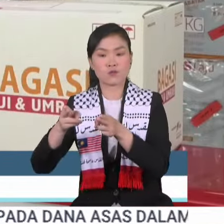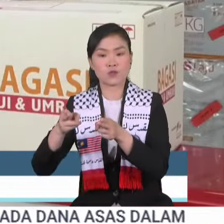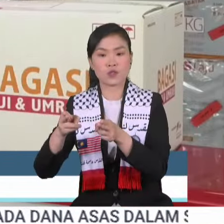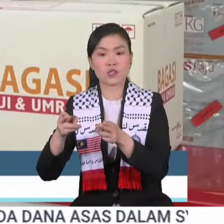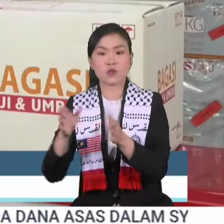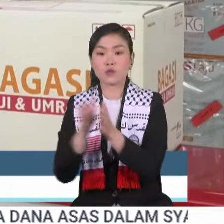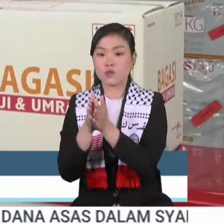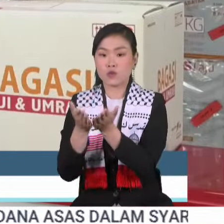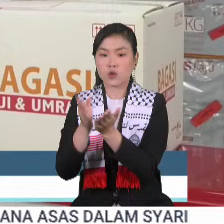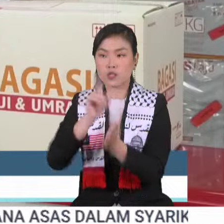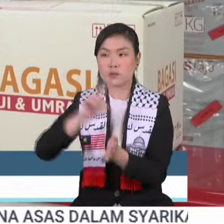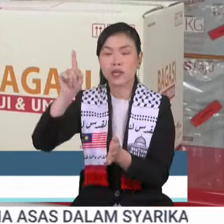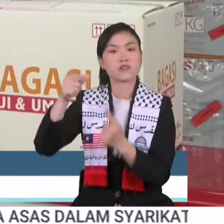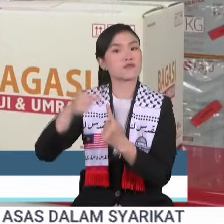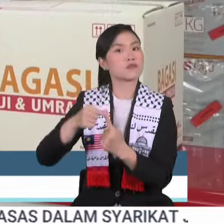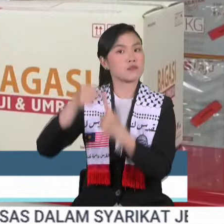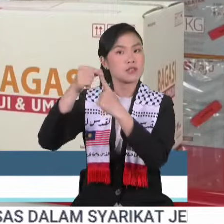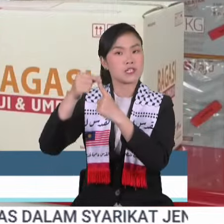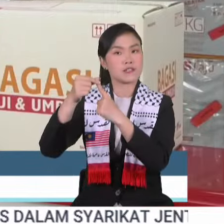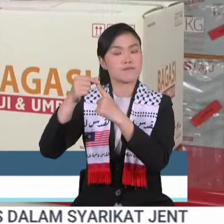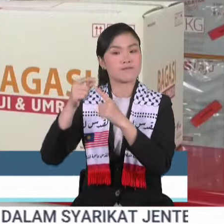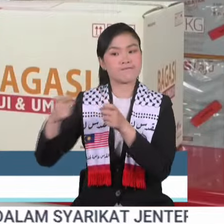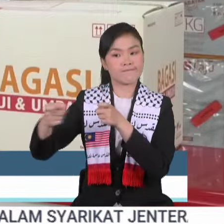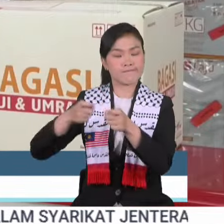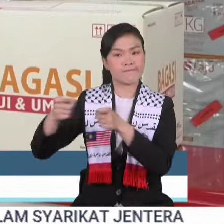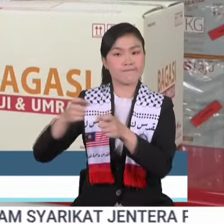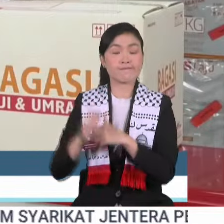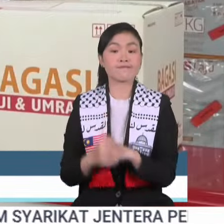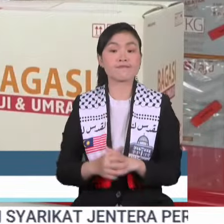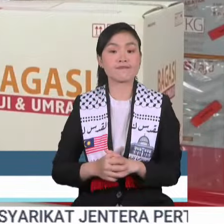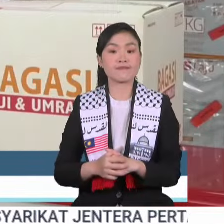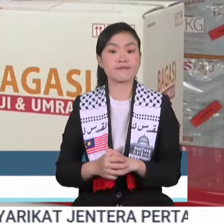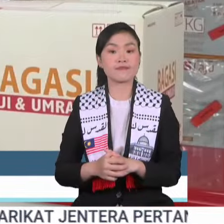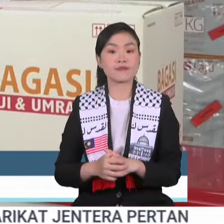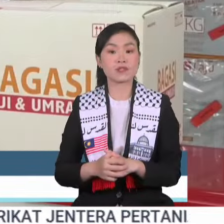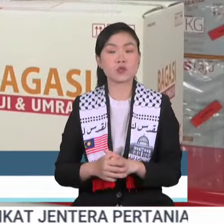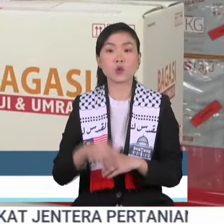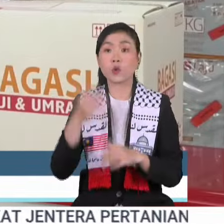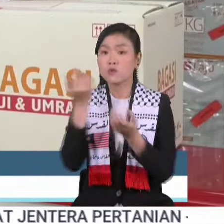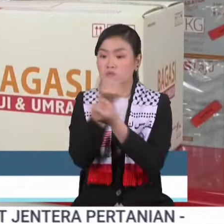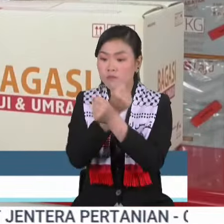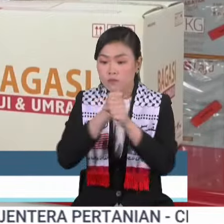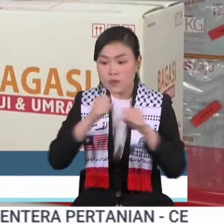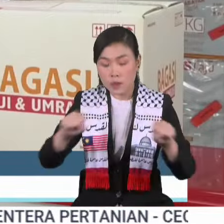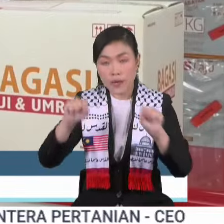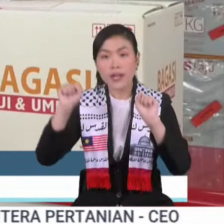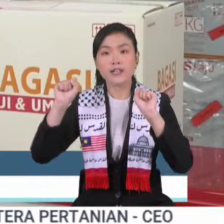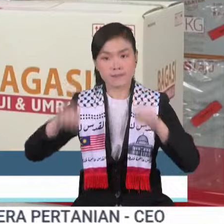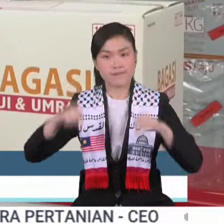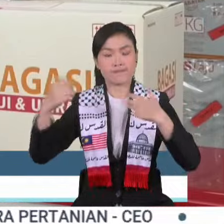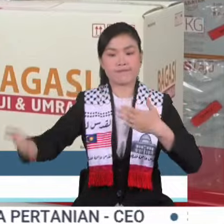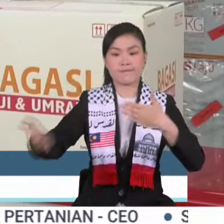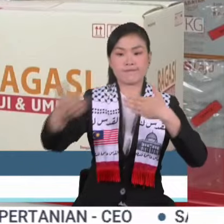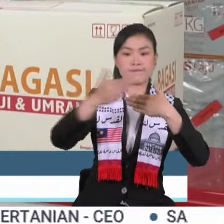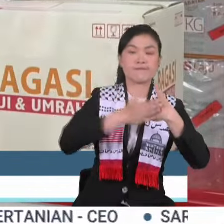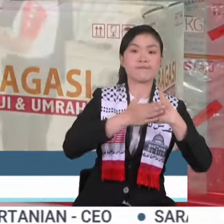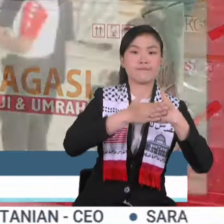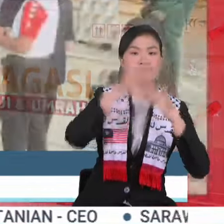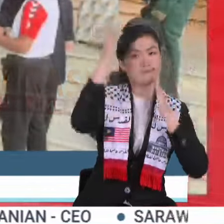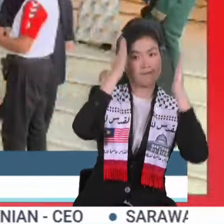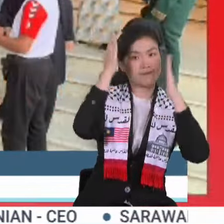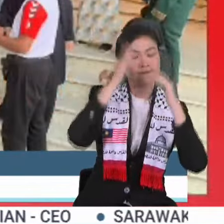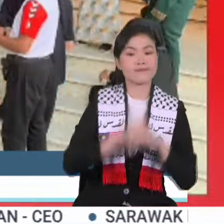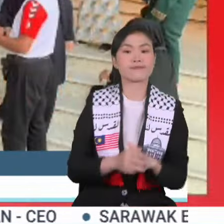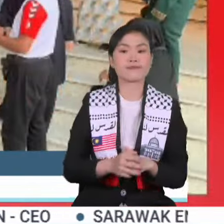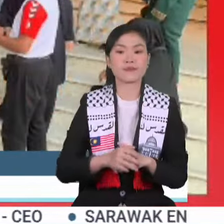Al-Quran ni secara special handling. Yeah, supaya Al-Quran ni dengan secara yang selamat sampai ke destinasi nanti.